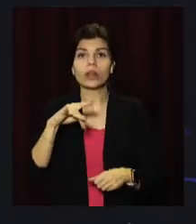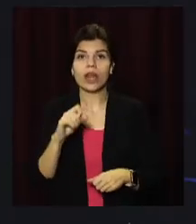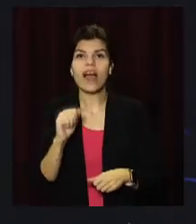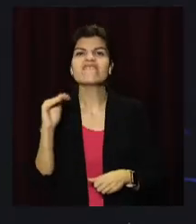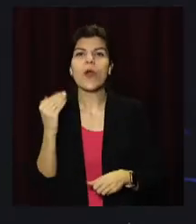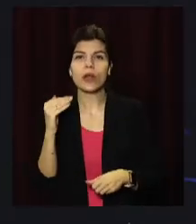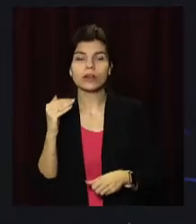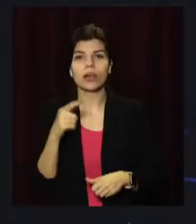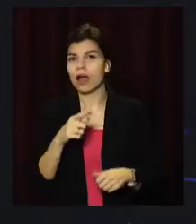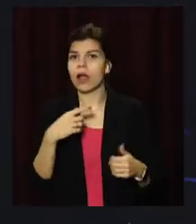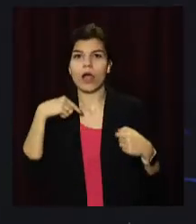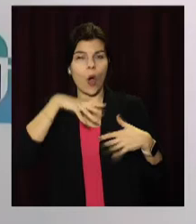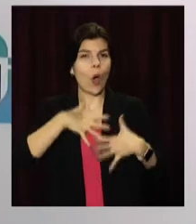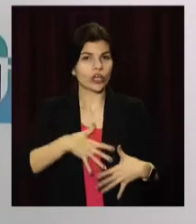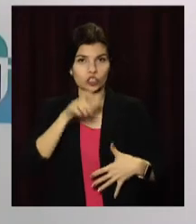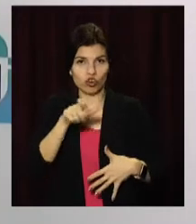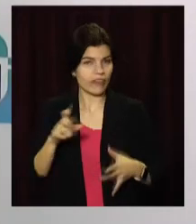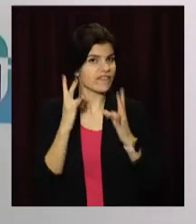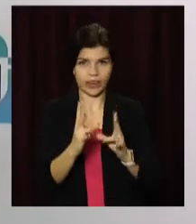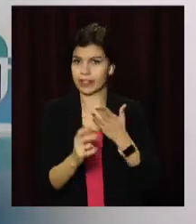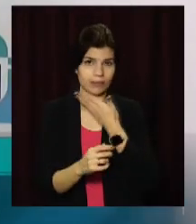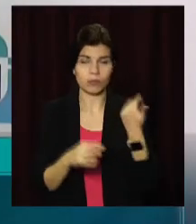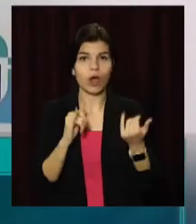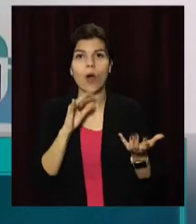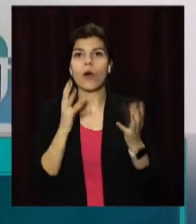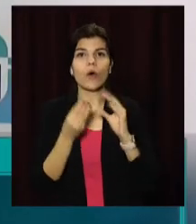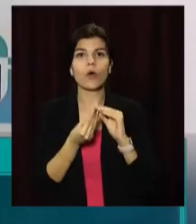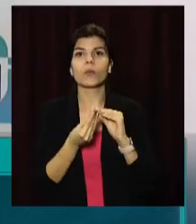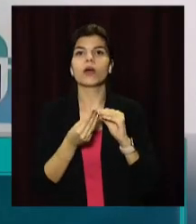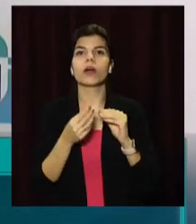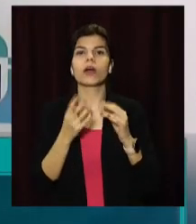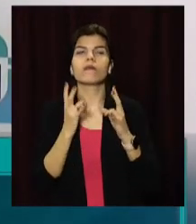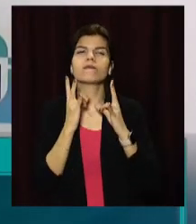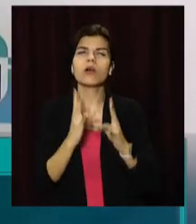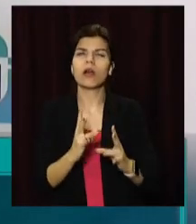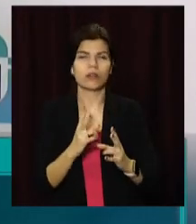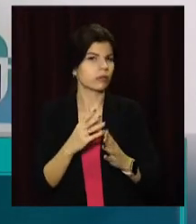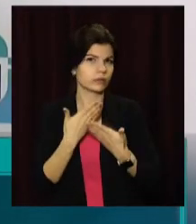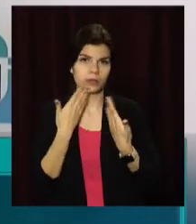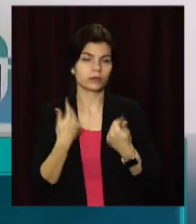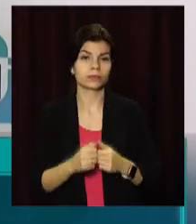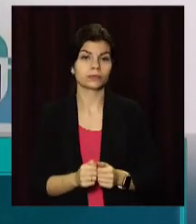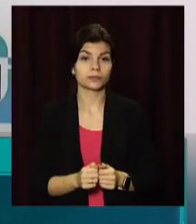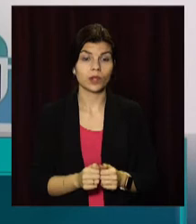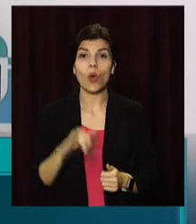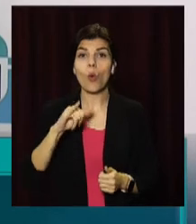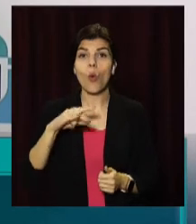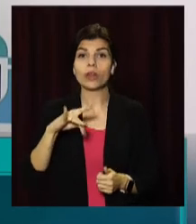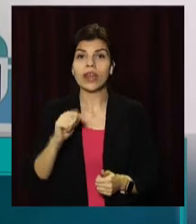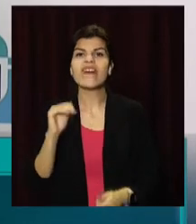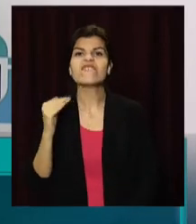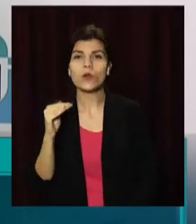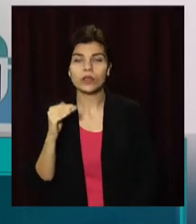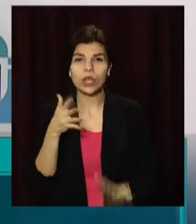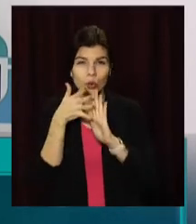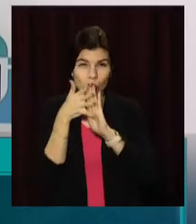мають нічого спільного з опромінюванням. Ультрафіолетове злучення, дане вони, воно полезне, особливо полезне для маленьких